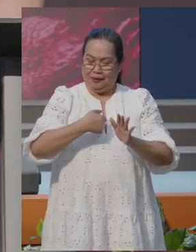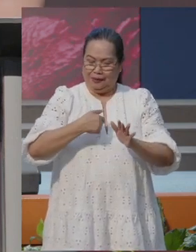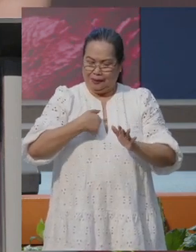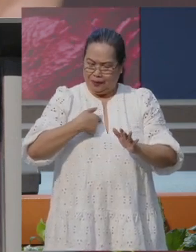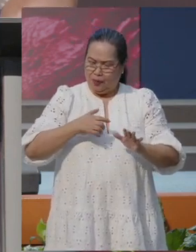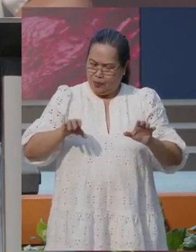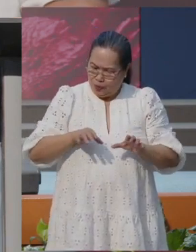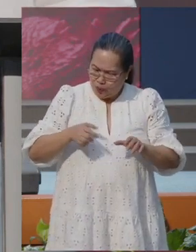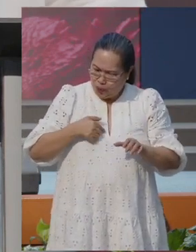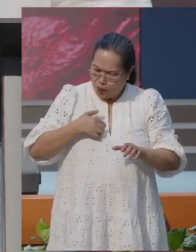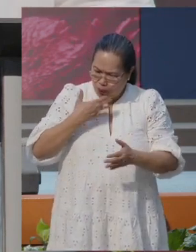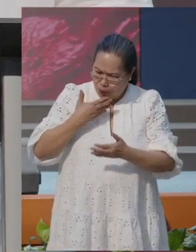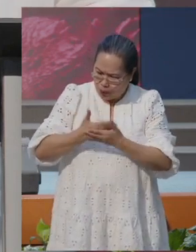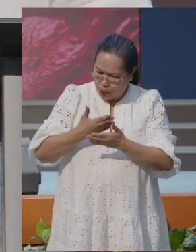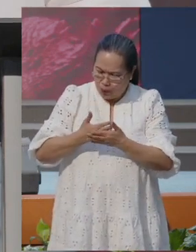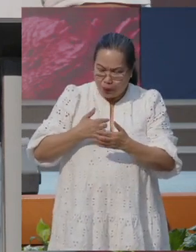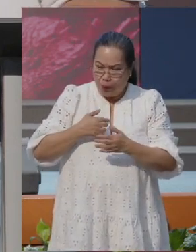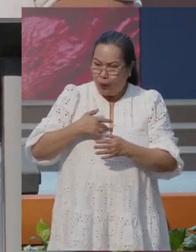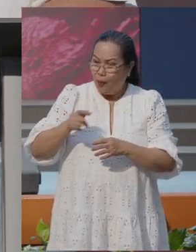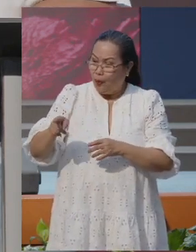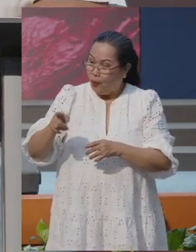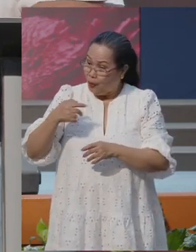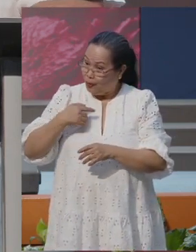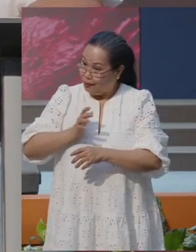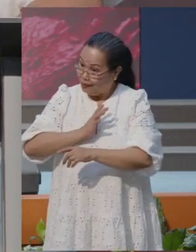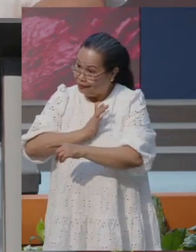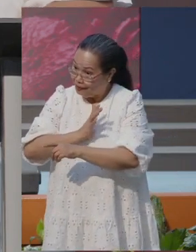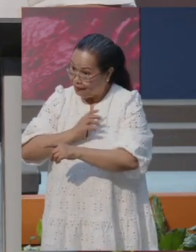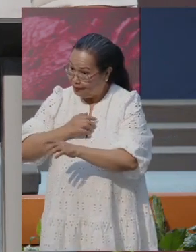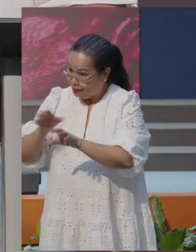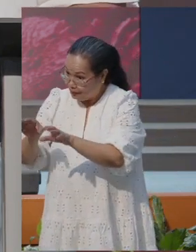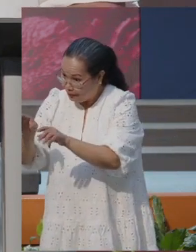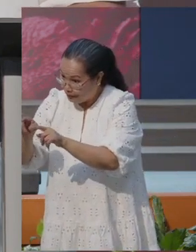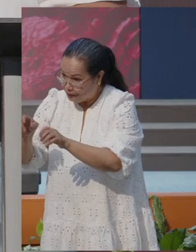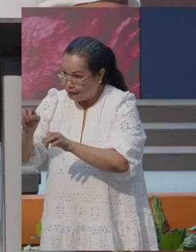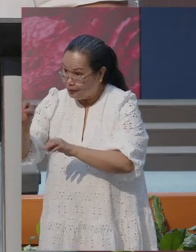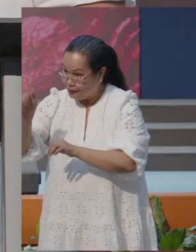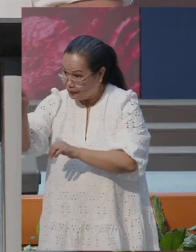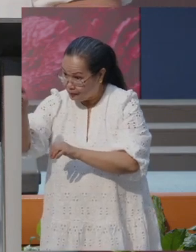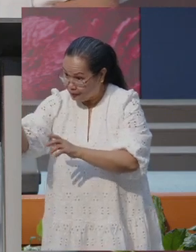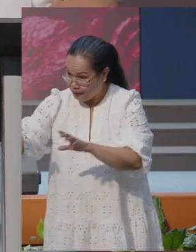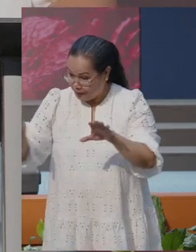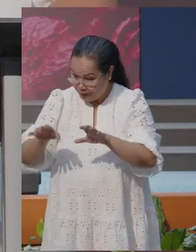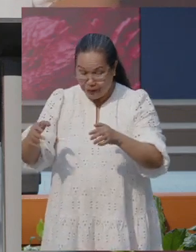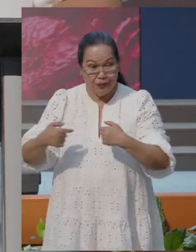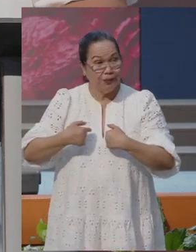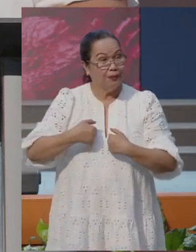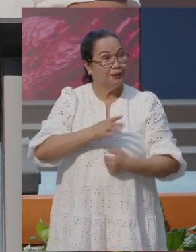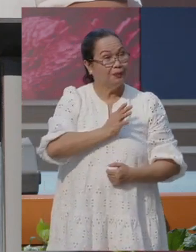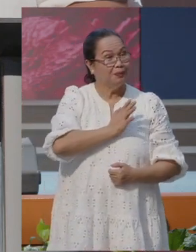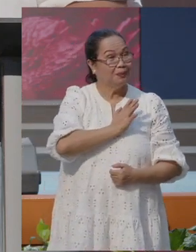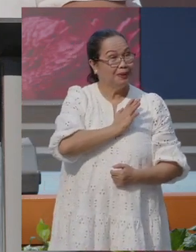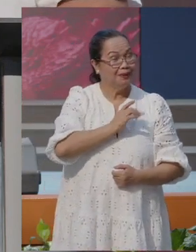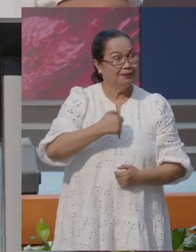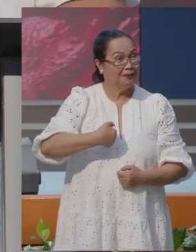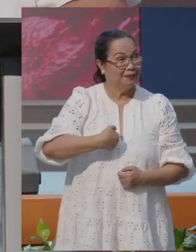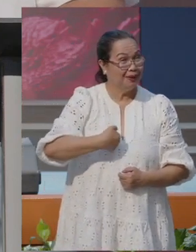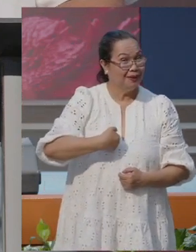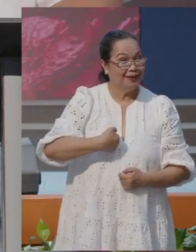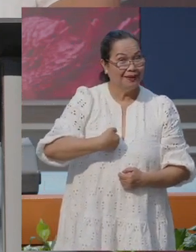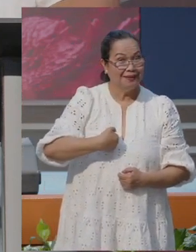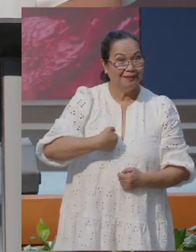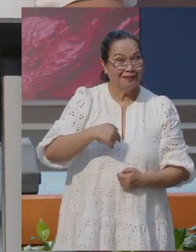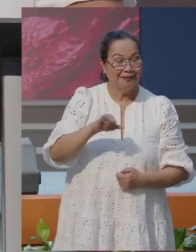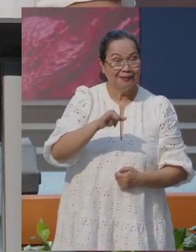siya, ang wika ng Panginoon doon. So whatever you wish that others would do to you, do also to them, for this is the law